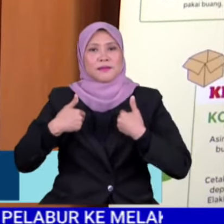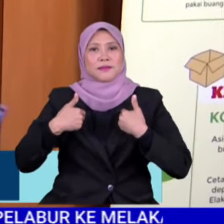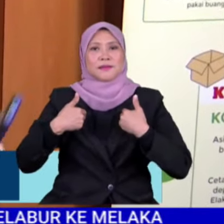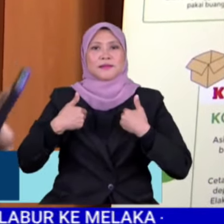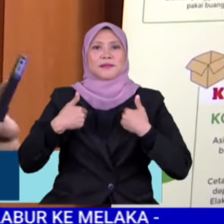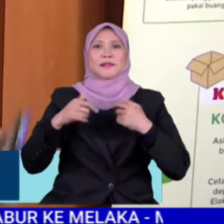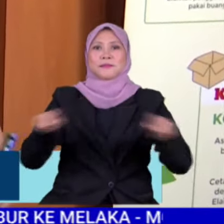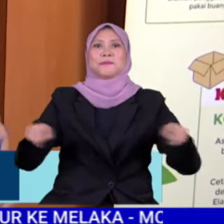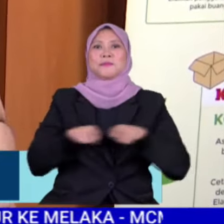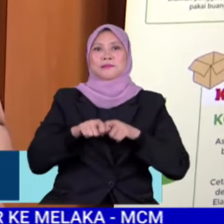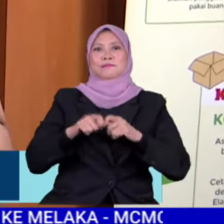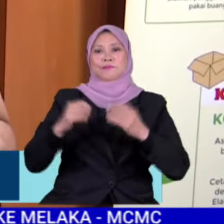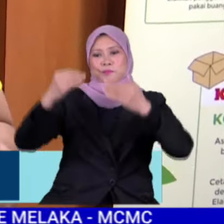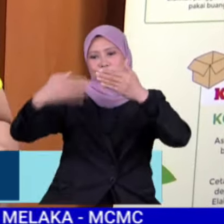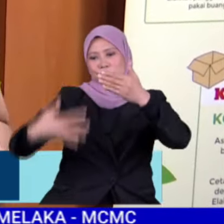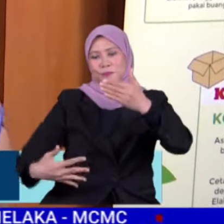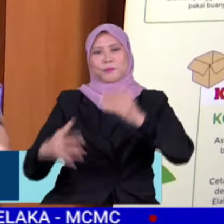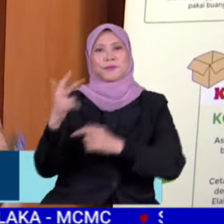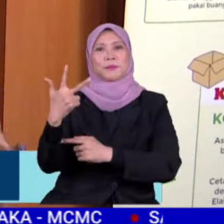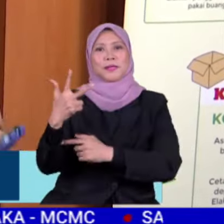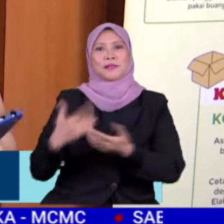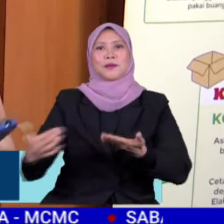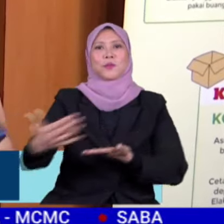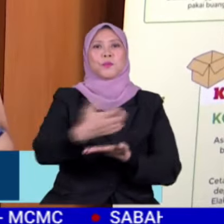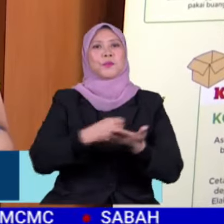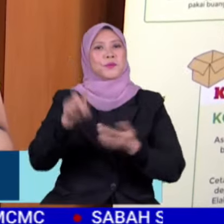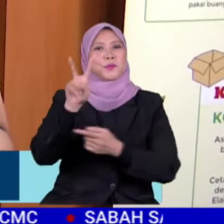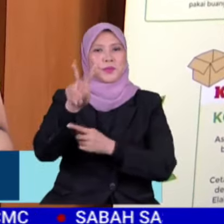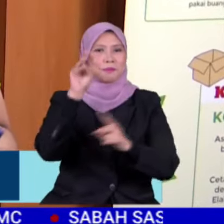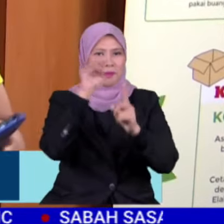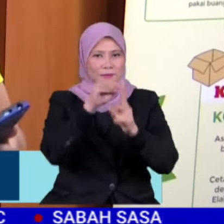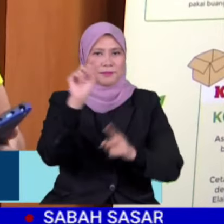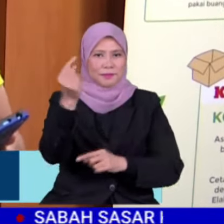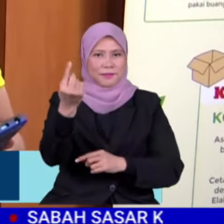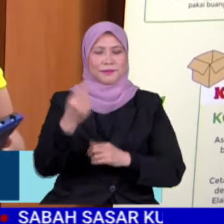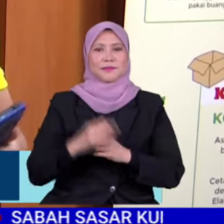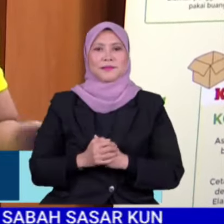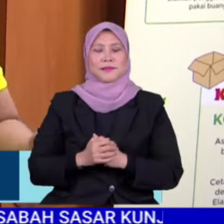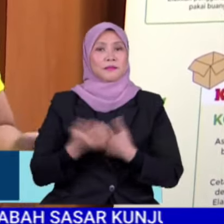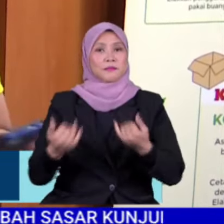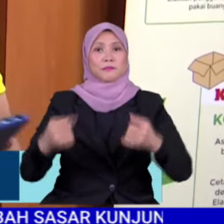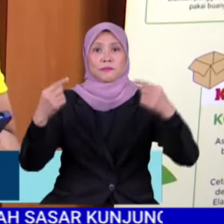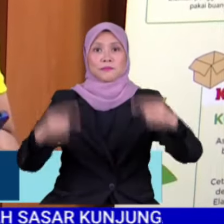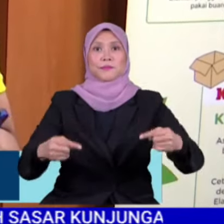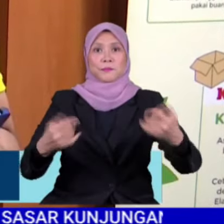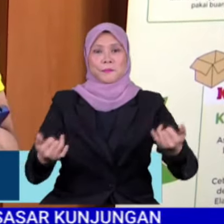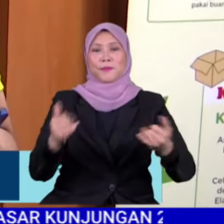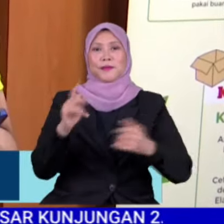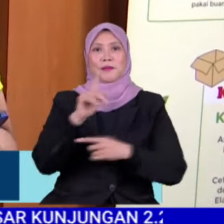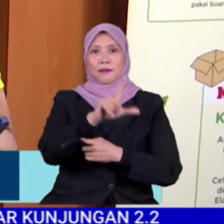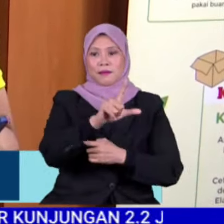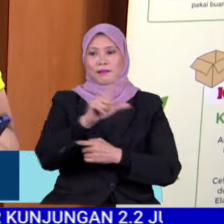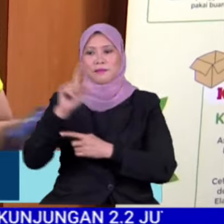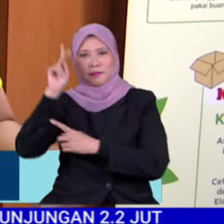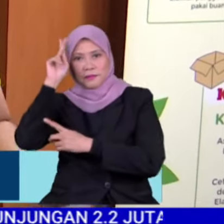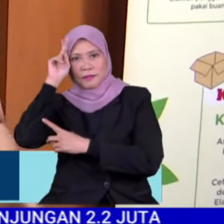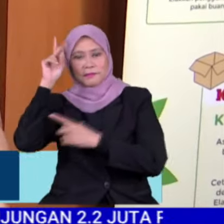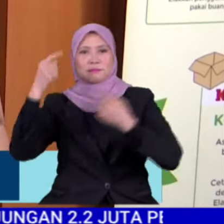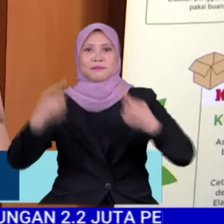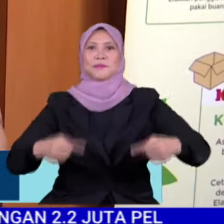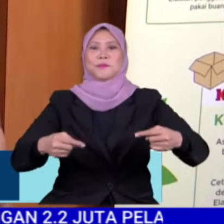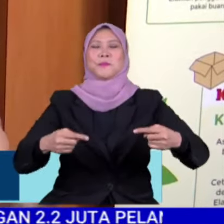di kedudukan ke-13 dengan mengumpul hanya 2 mata sahaja. Taruhan skuad warga kota malam ini pastinya